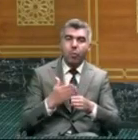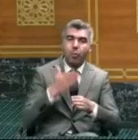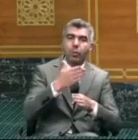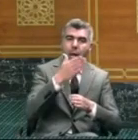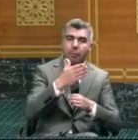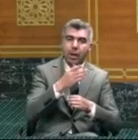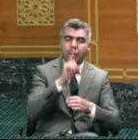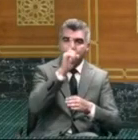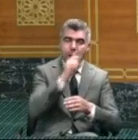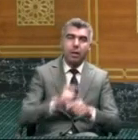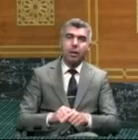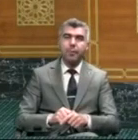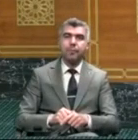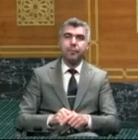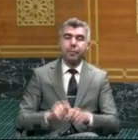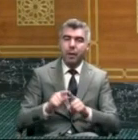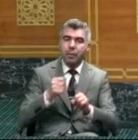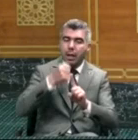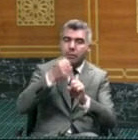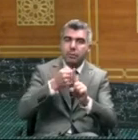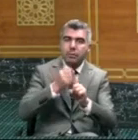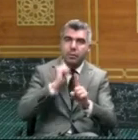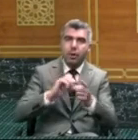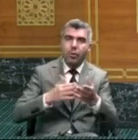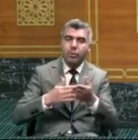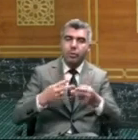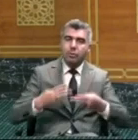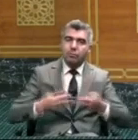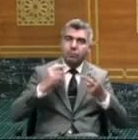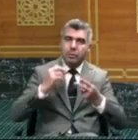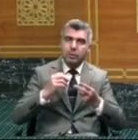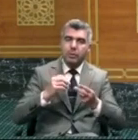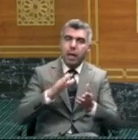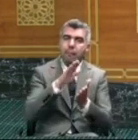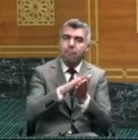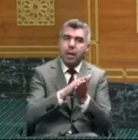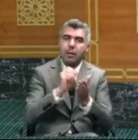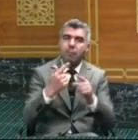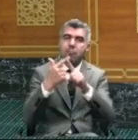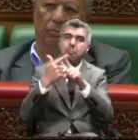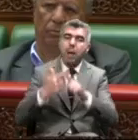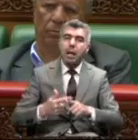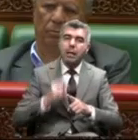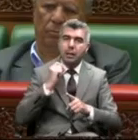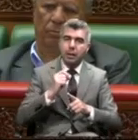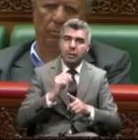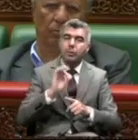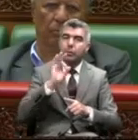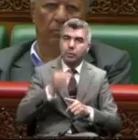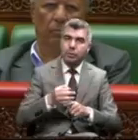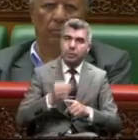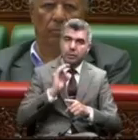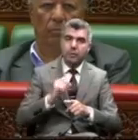لما نعمل جميعا على توفير هوامش شماليه تمكننا